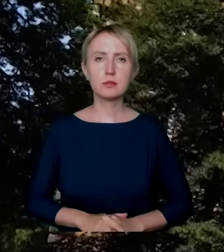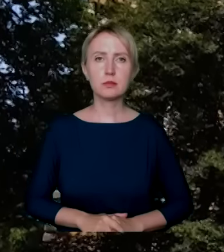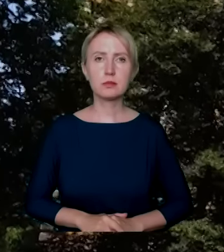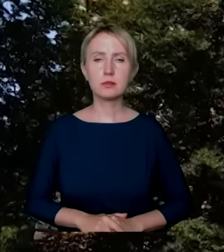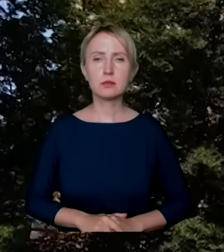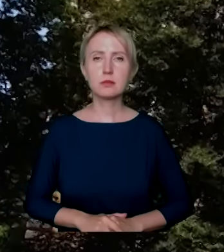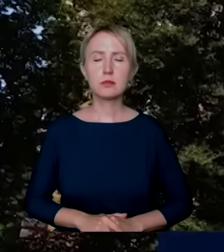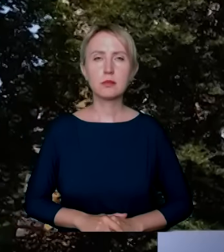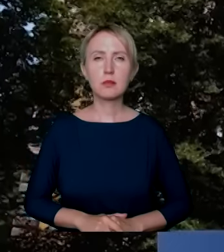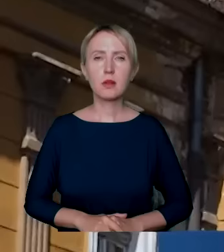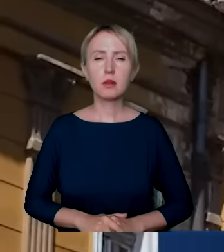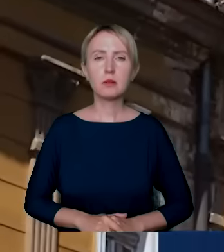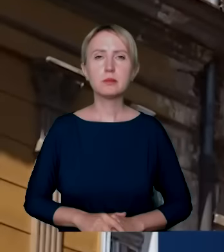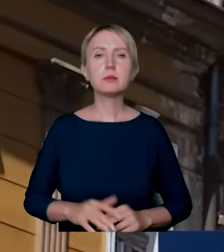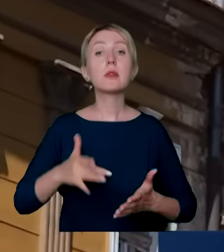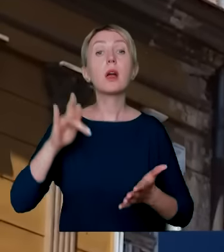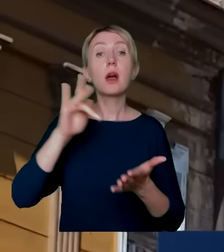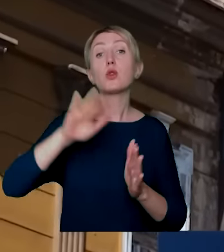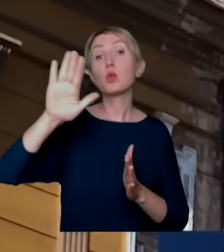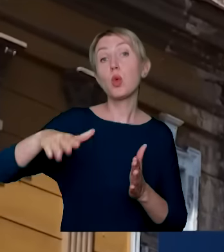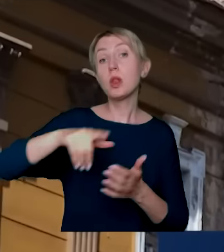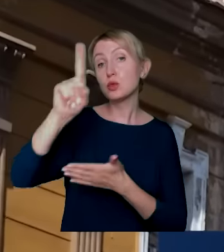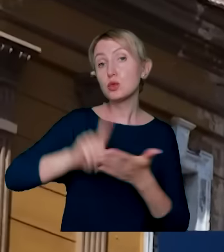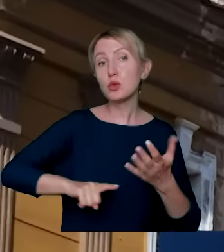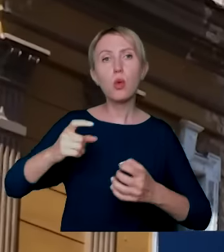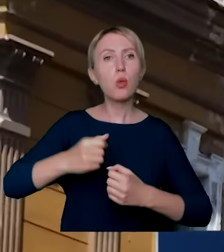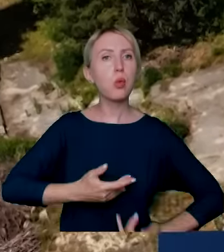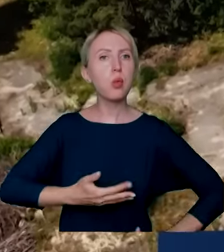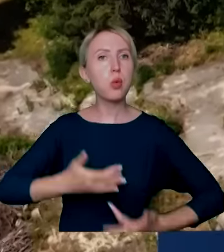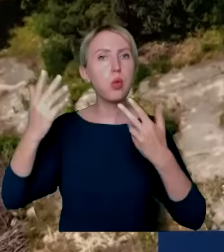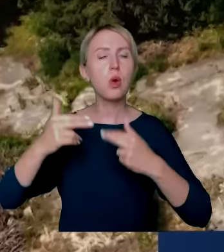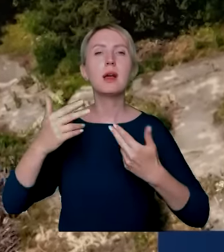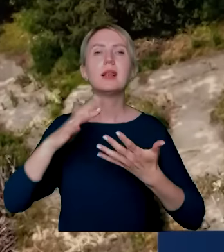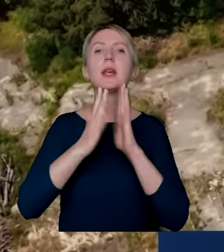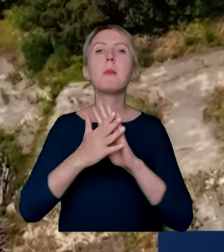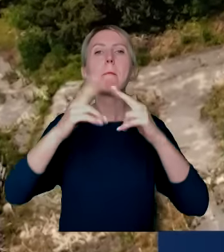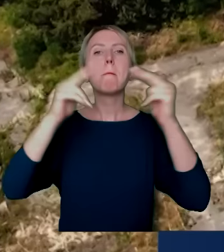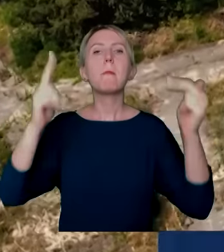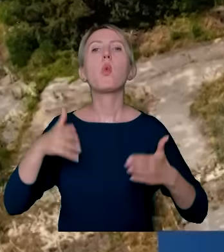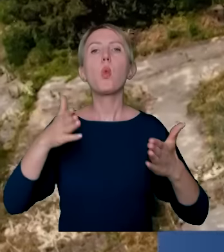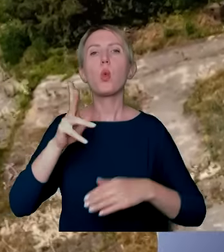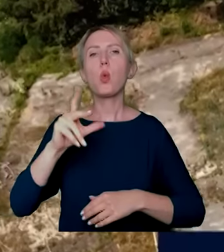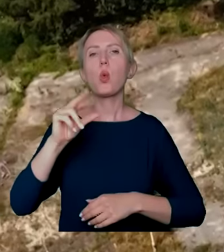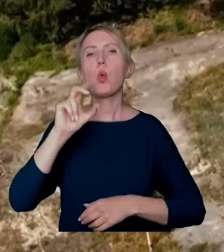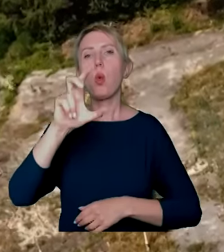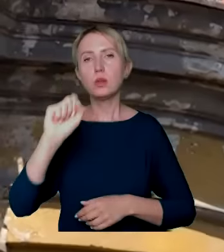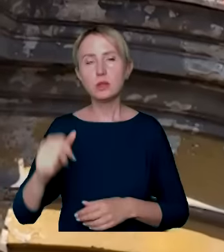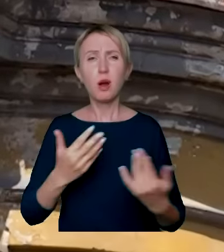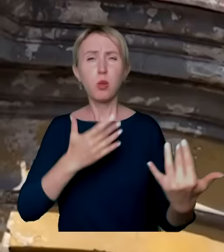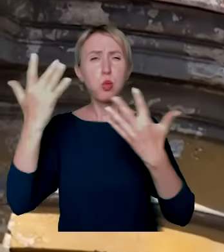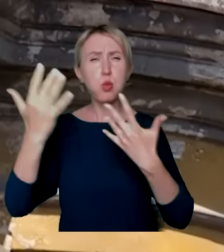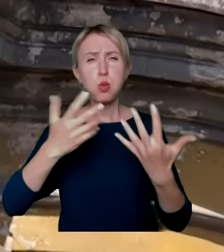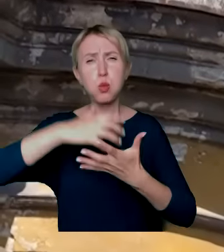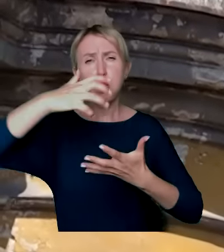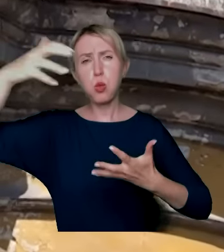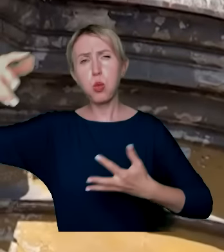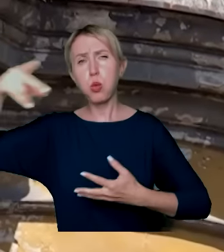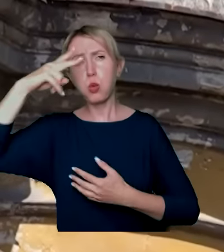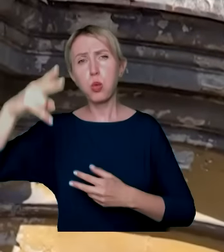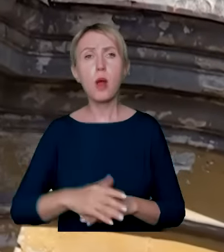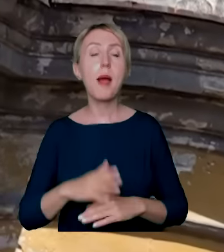W Wielczu-Laskowicach na Dolnym Śląsku wybuchł ogromny pożar zabytkowego pałacu przy ulicy Kukułczej. Dym widać już z kilku kilometrów. Pałac wybudowany